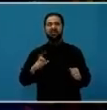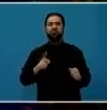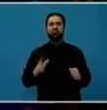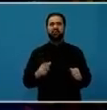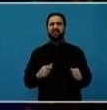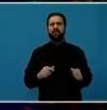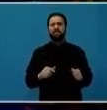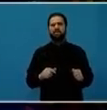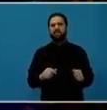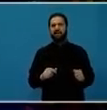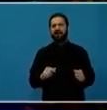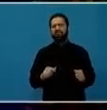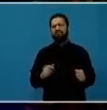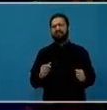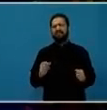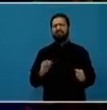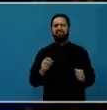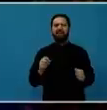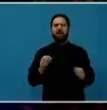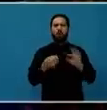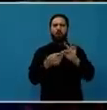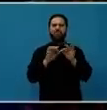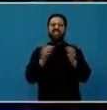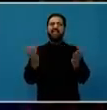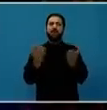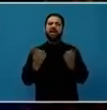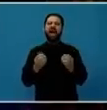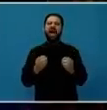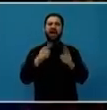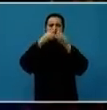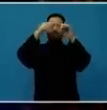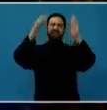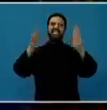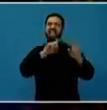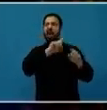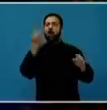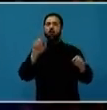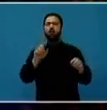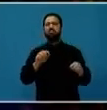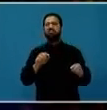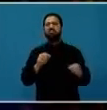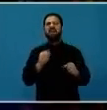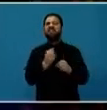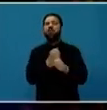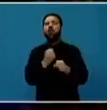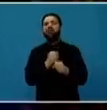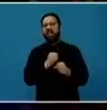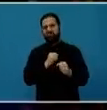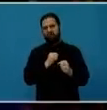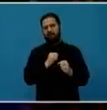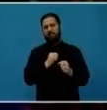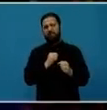străine, dar pe care biserica nu le folosește. Poate sunt alte cuvinte echivalente sau cu același